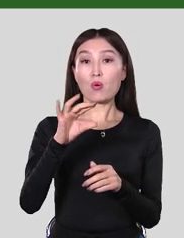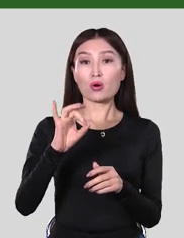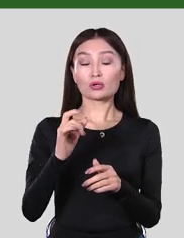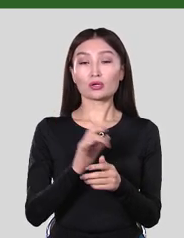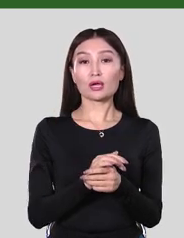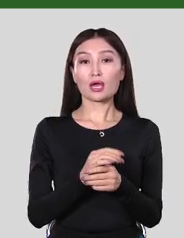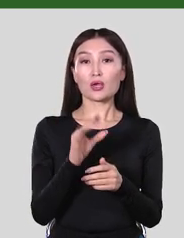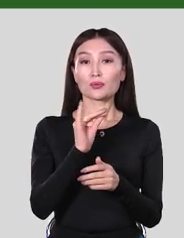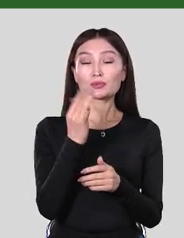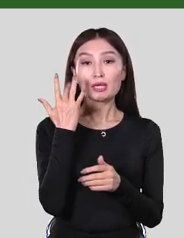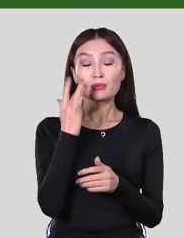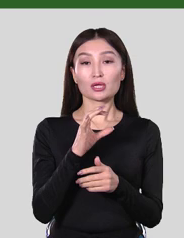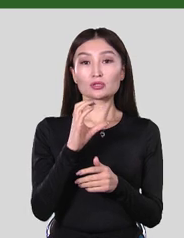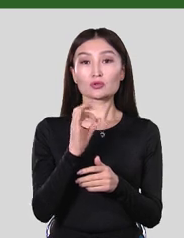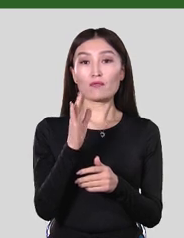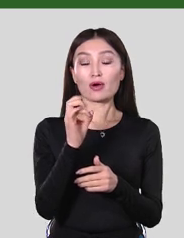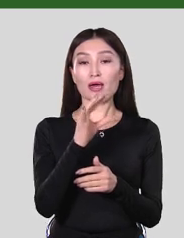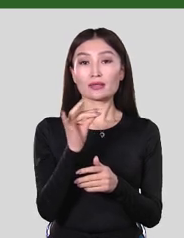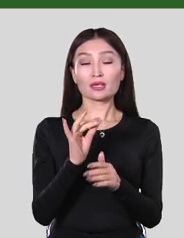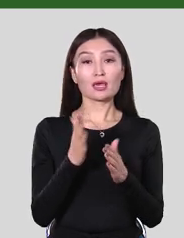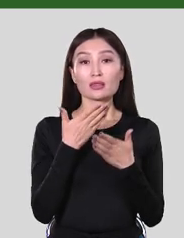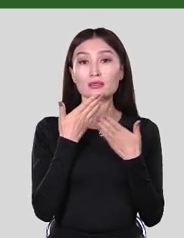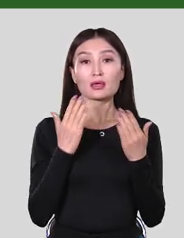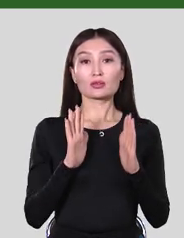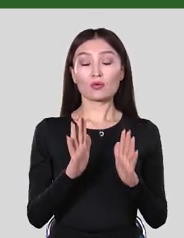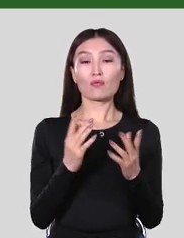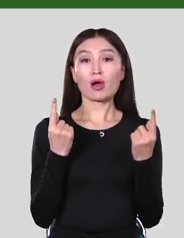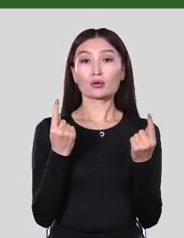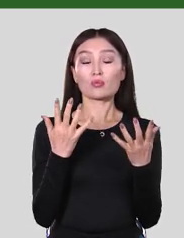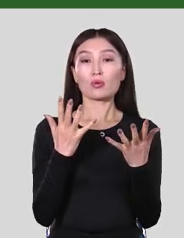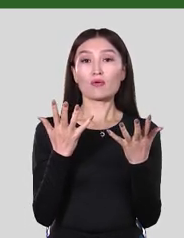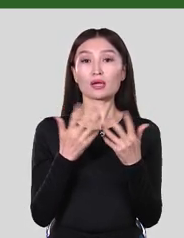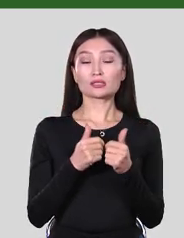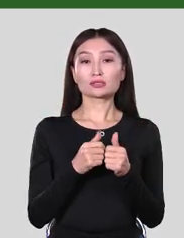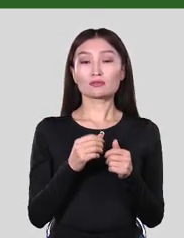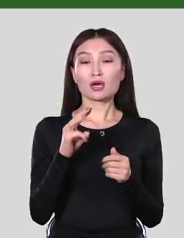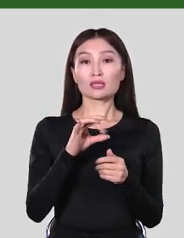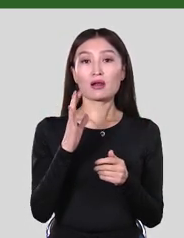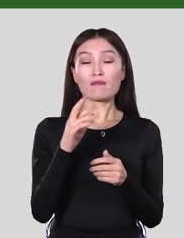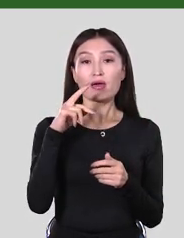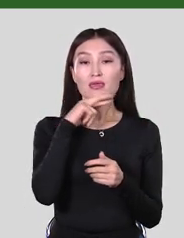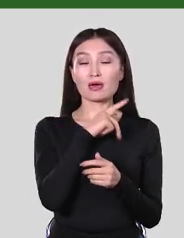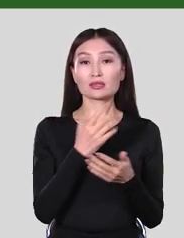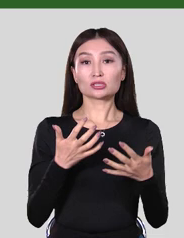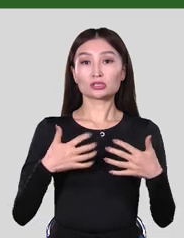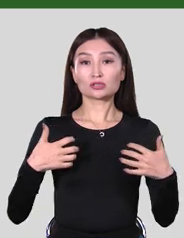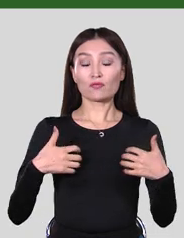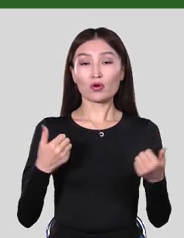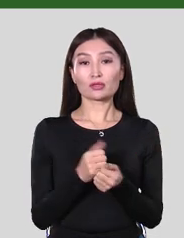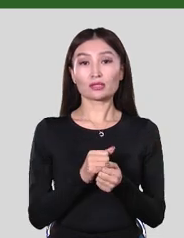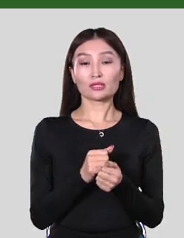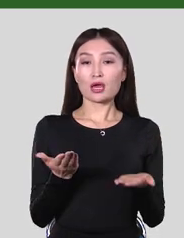В южноамериканской саванне нет такого огромного количества травоядных животных, как в африканской